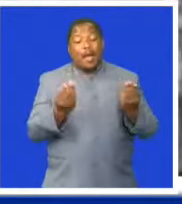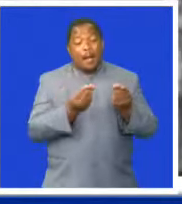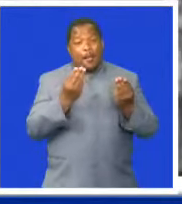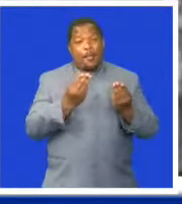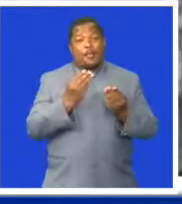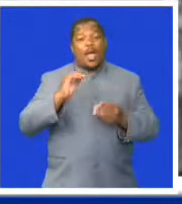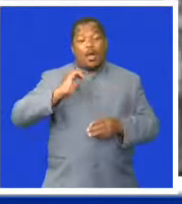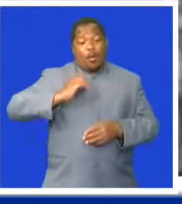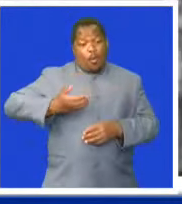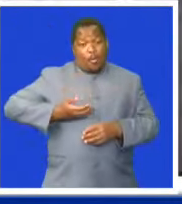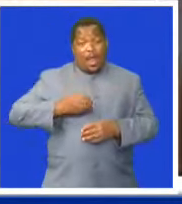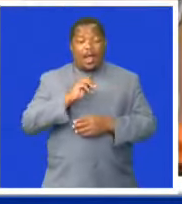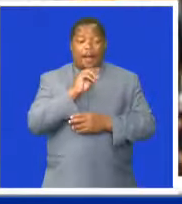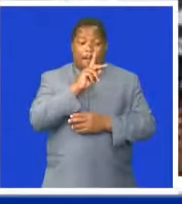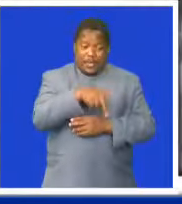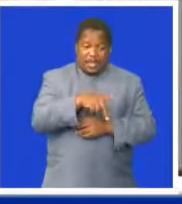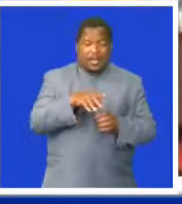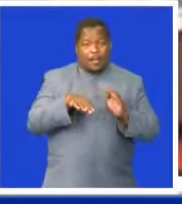kwesimo selitulu.